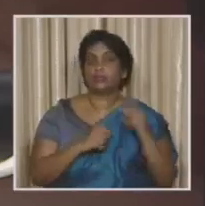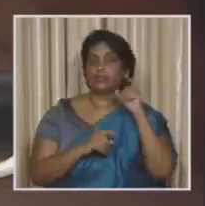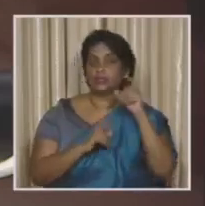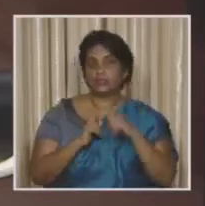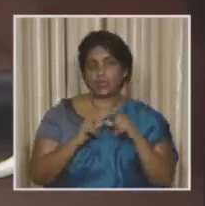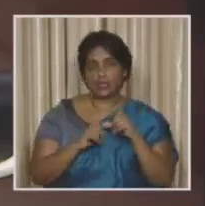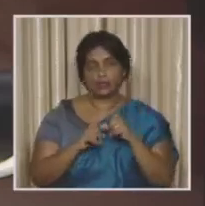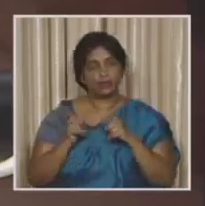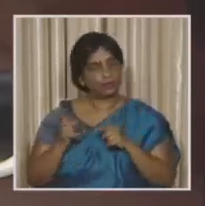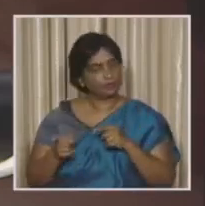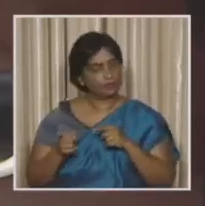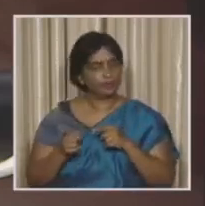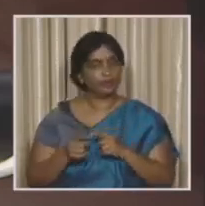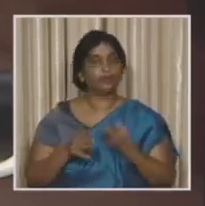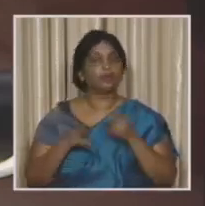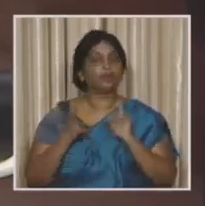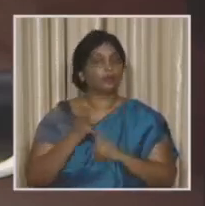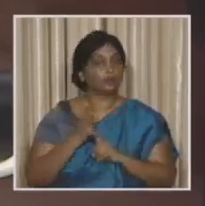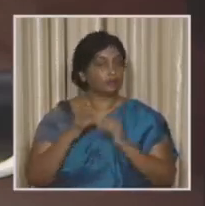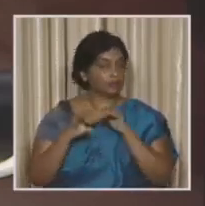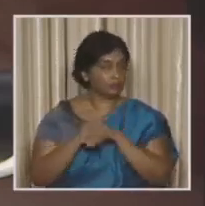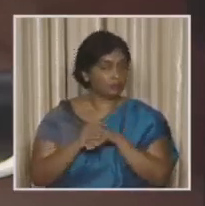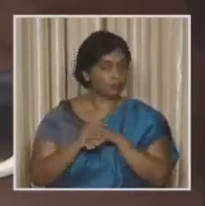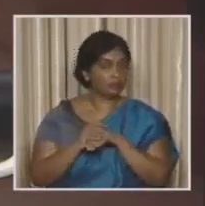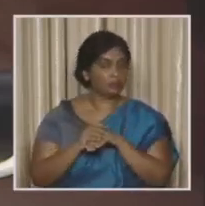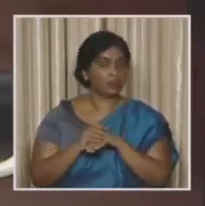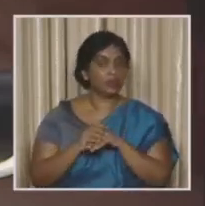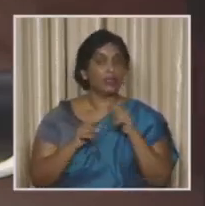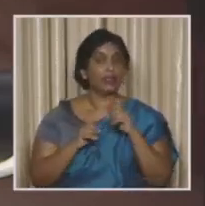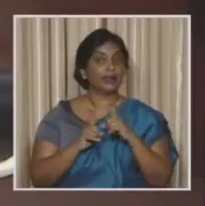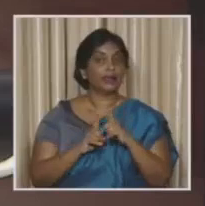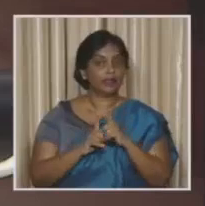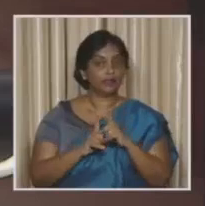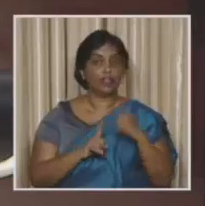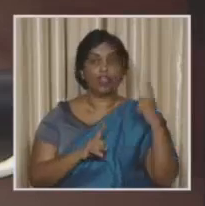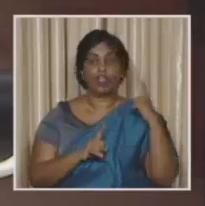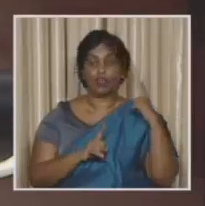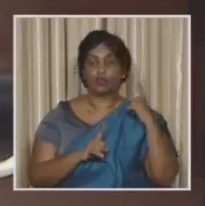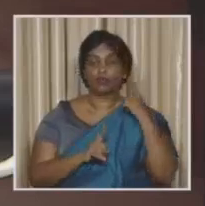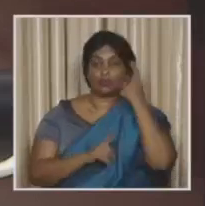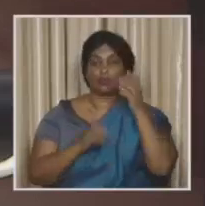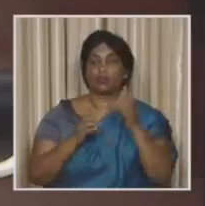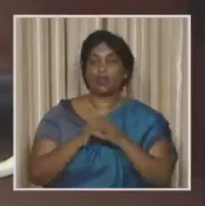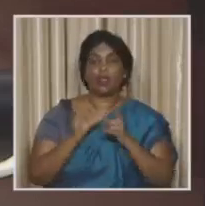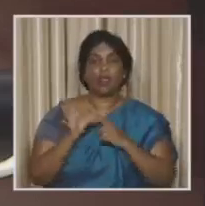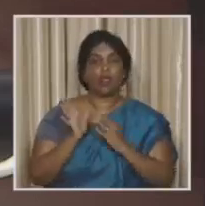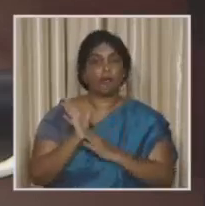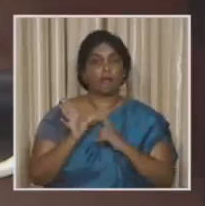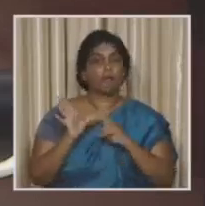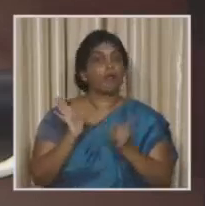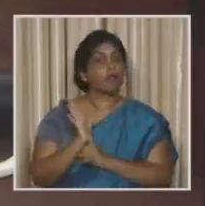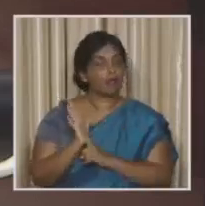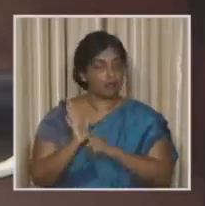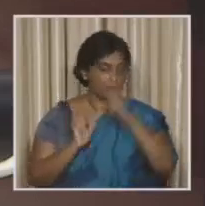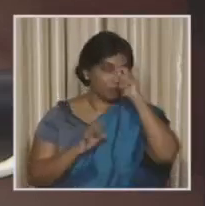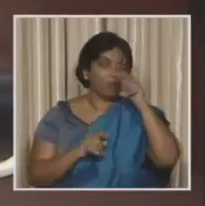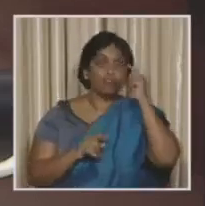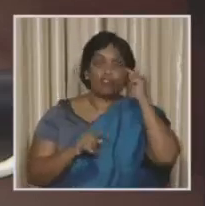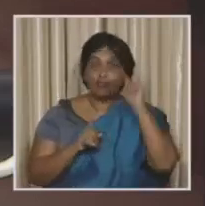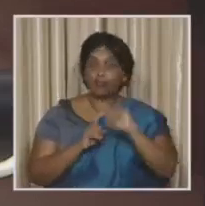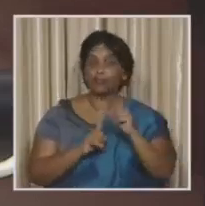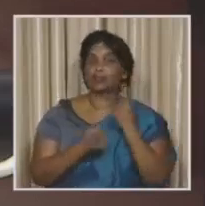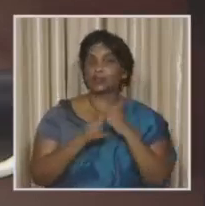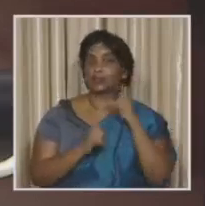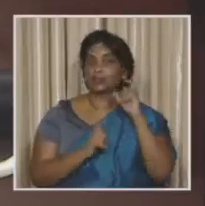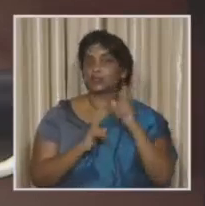එක. ඊළඟ මේක නියෝජනය කරනවා අධ්‍යක්ෂක හමුදා බුද්ධියන්සේ අමල් කරුණාසේකර මහත්මයා. ඔහුට පරීක්ෂණයක්